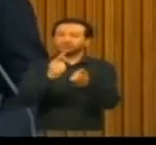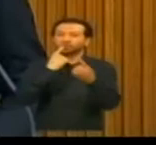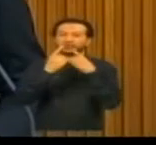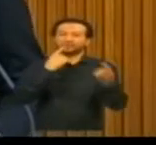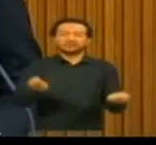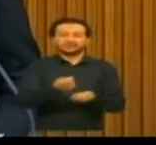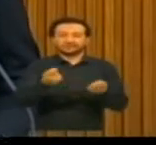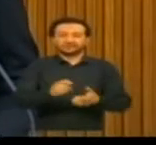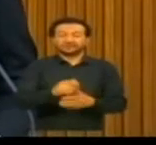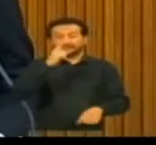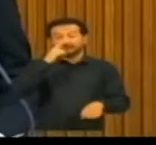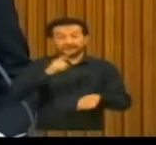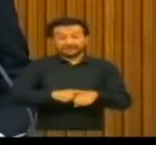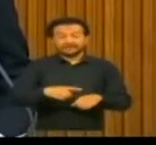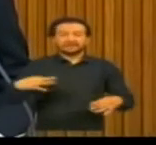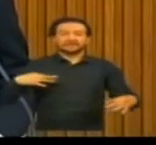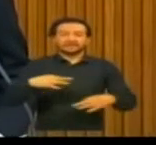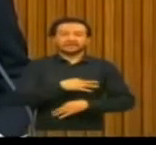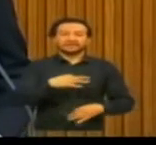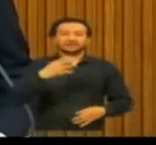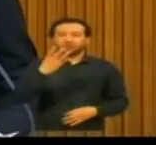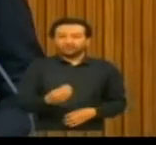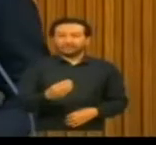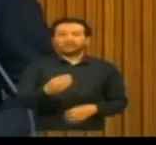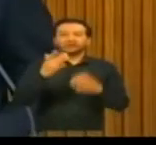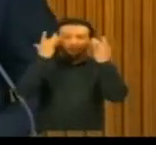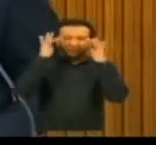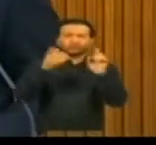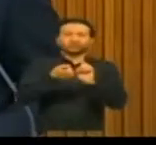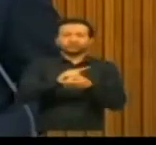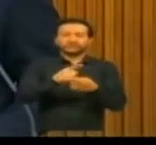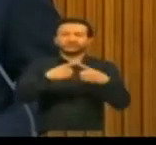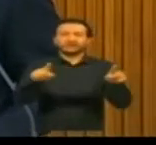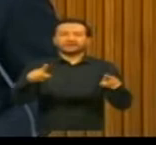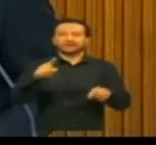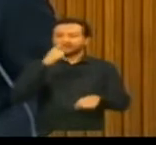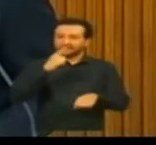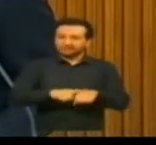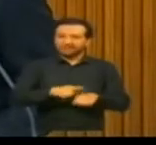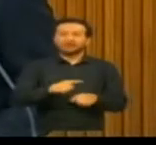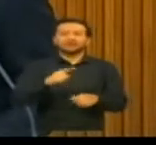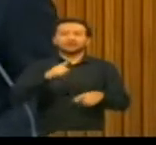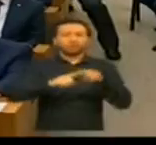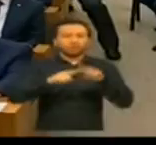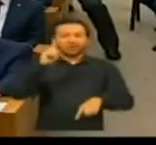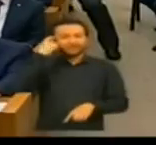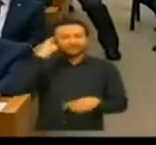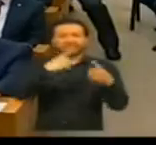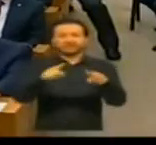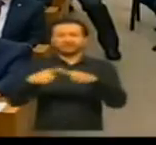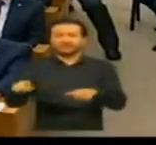çalışırız. İnançlara saygı duymak, kimliklere saygı duymak, siyasal görüşe, düşünceye saygı